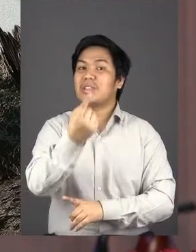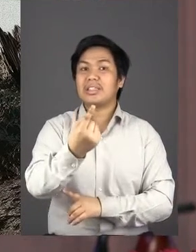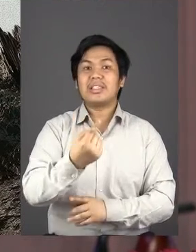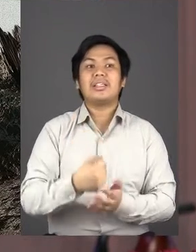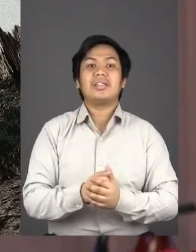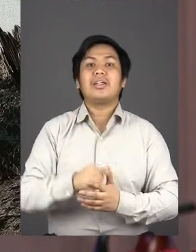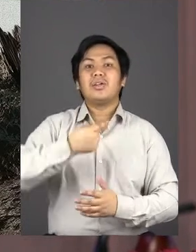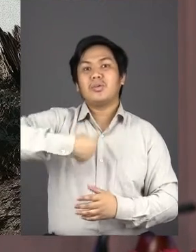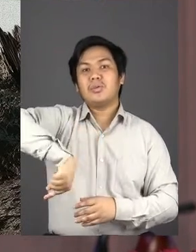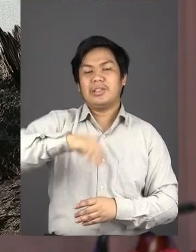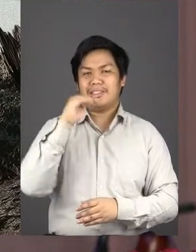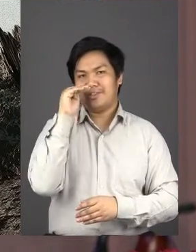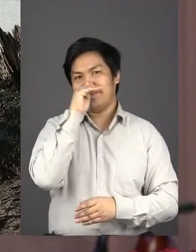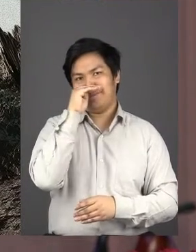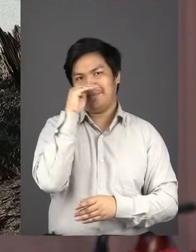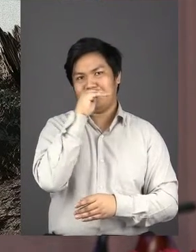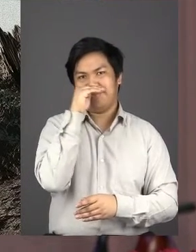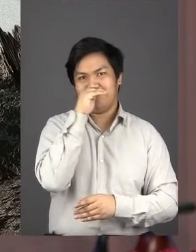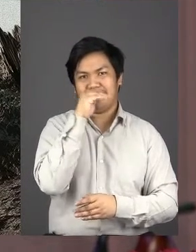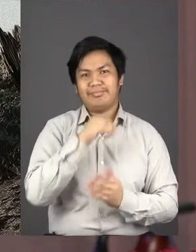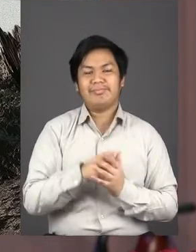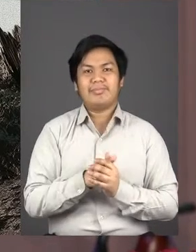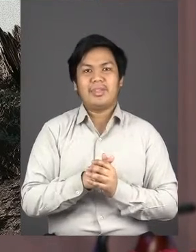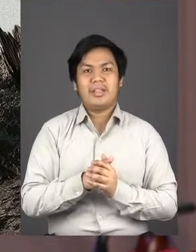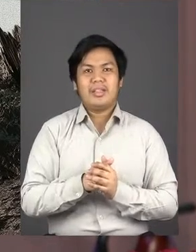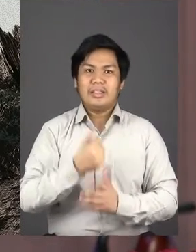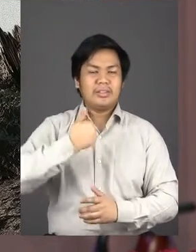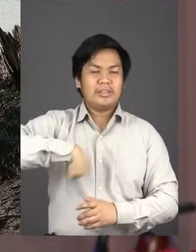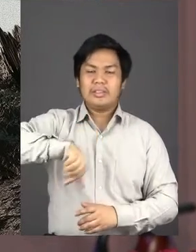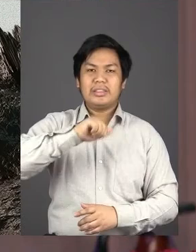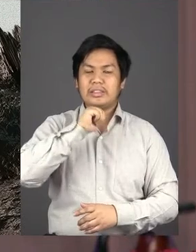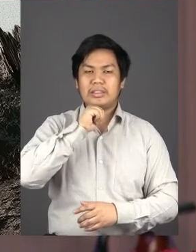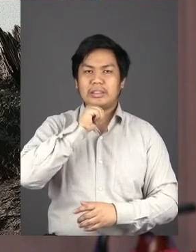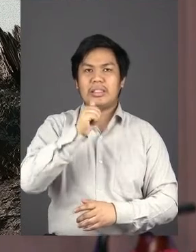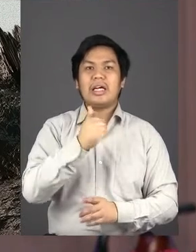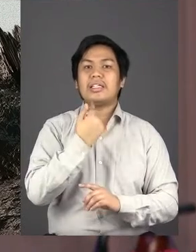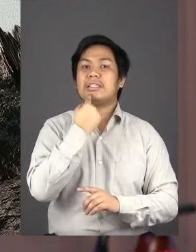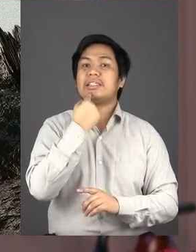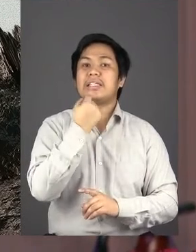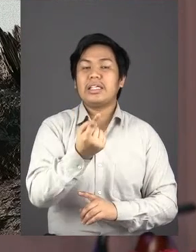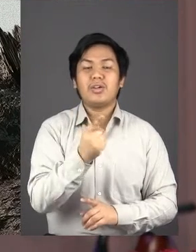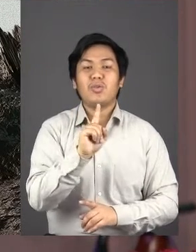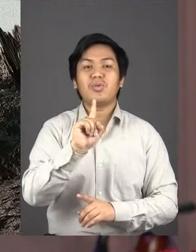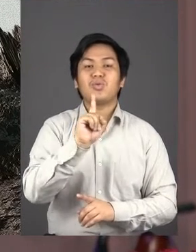We lie and do not practice the truth.